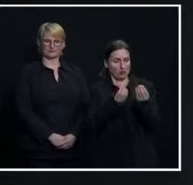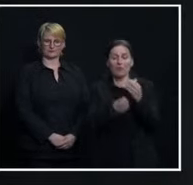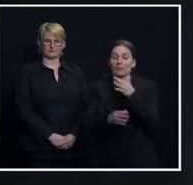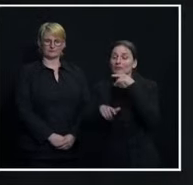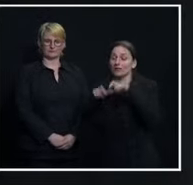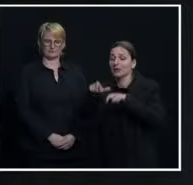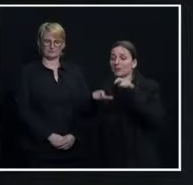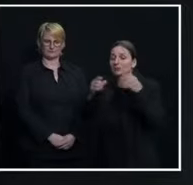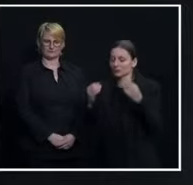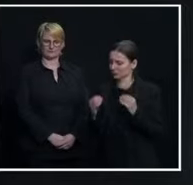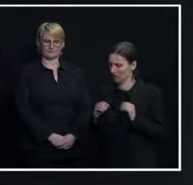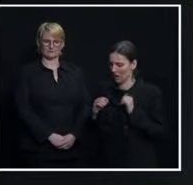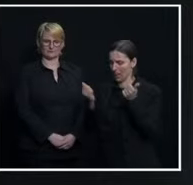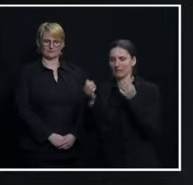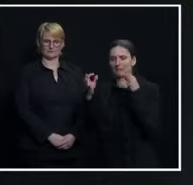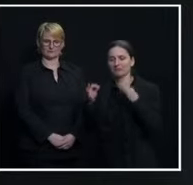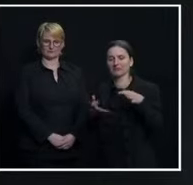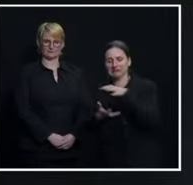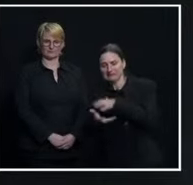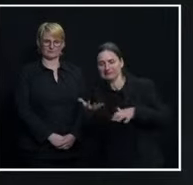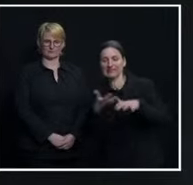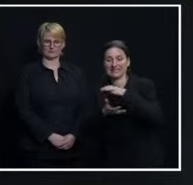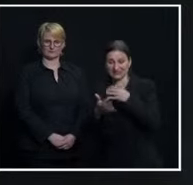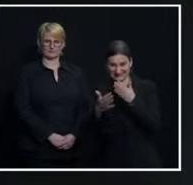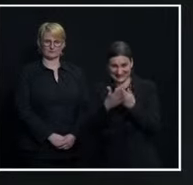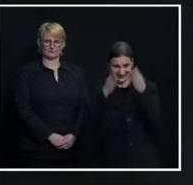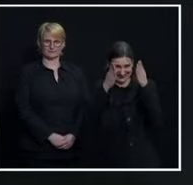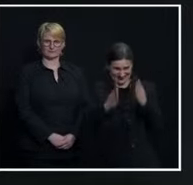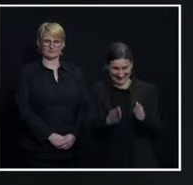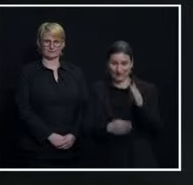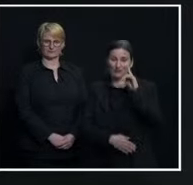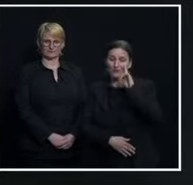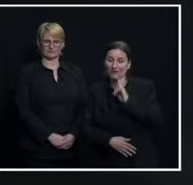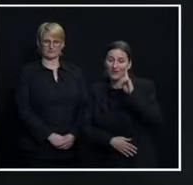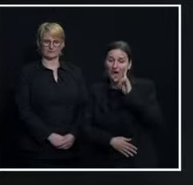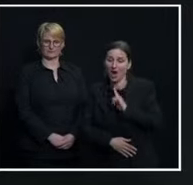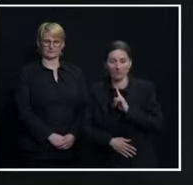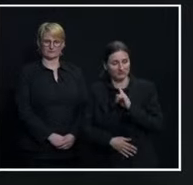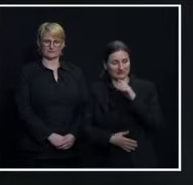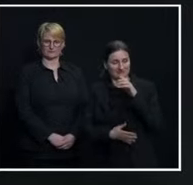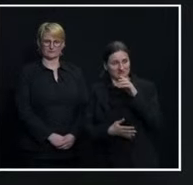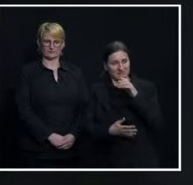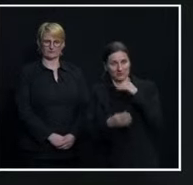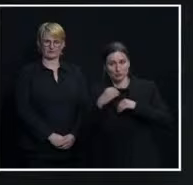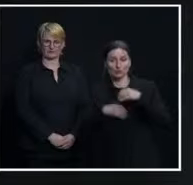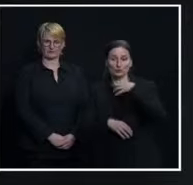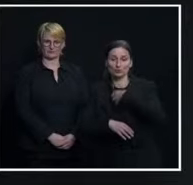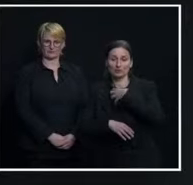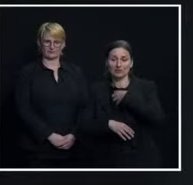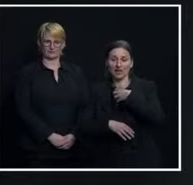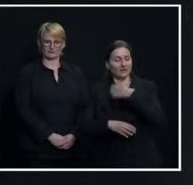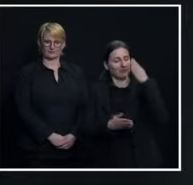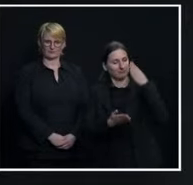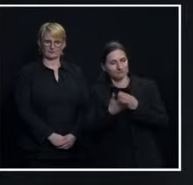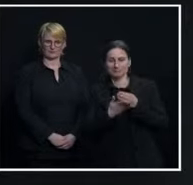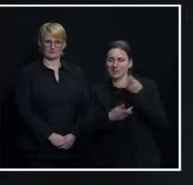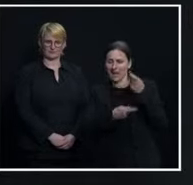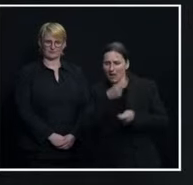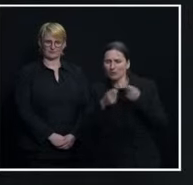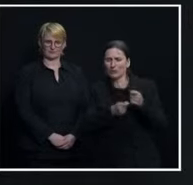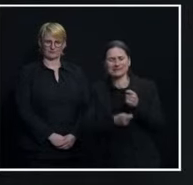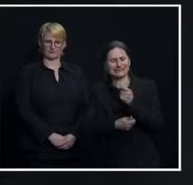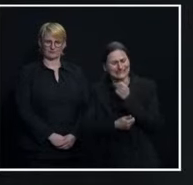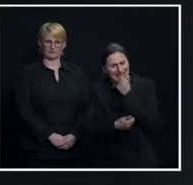auch so ist, dass sie mitten im Leben einfach eine Krise haben. Und das war für diese Frau damals dann das Ende und der Grund, warum sie ermordet wurde auf schreckliche Art und